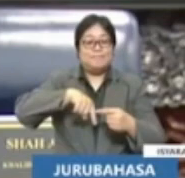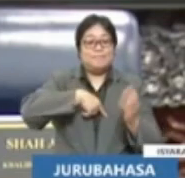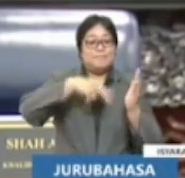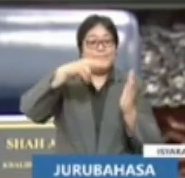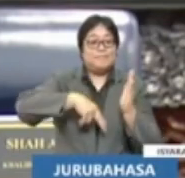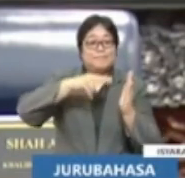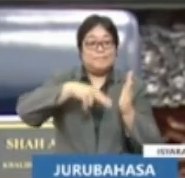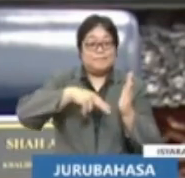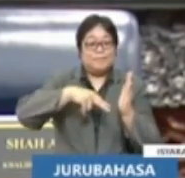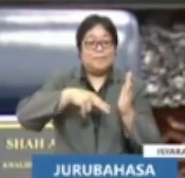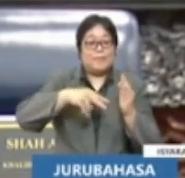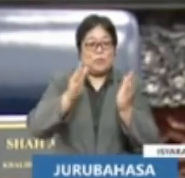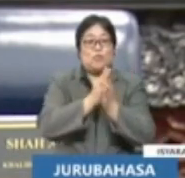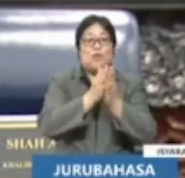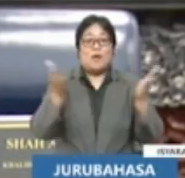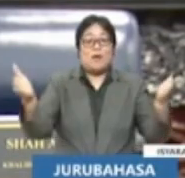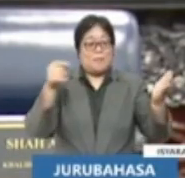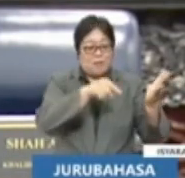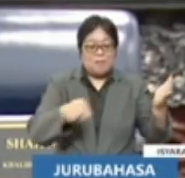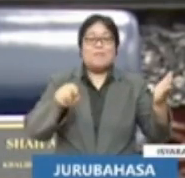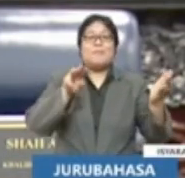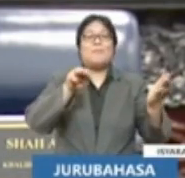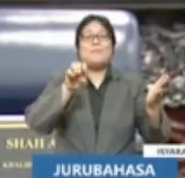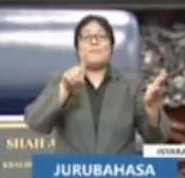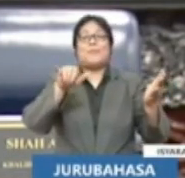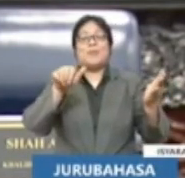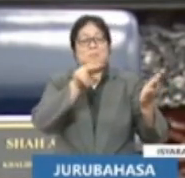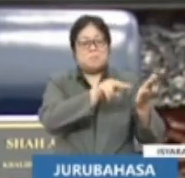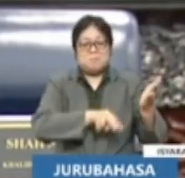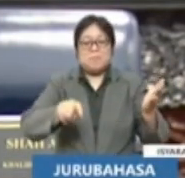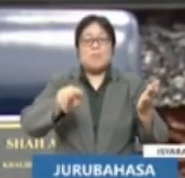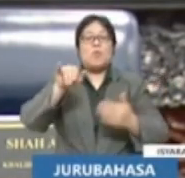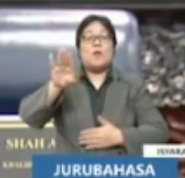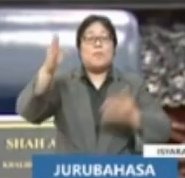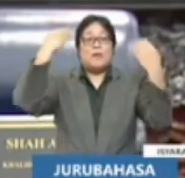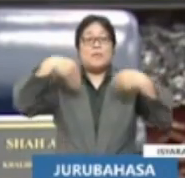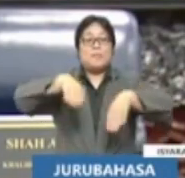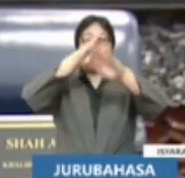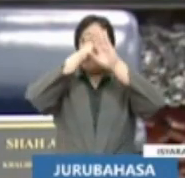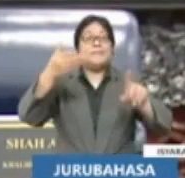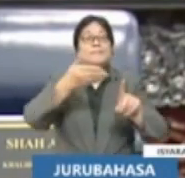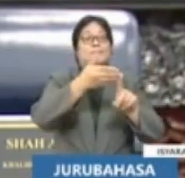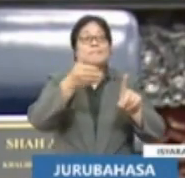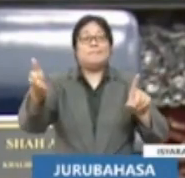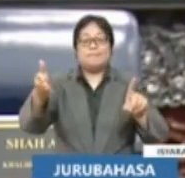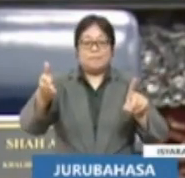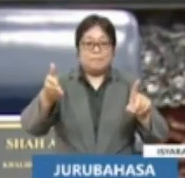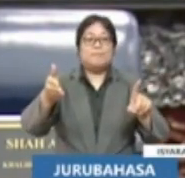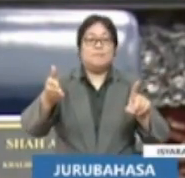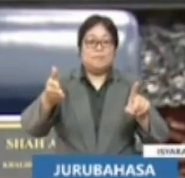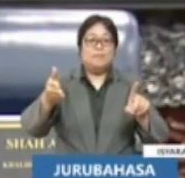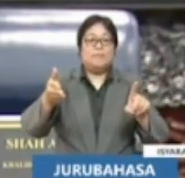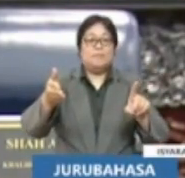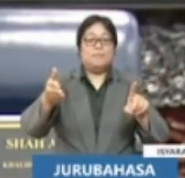baca berita surat khabar ataupun media, Yang Berhormat Pekan telah pun mengengkar